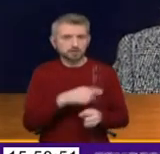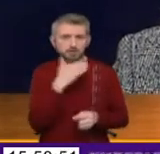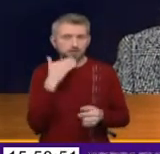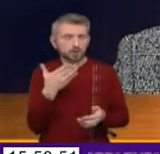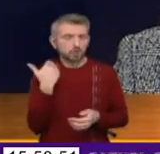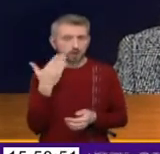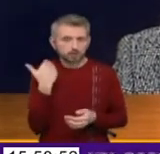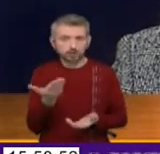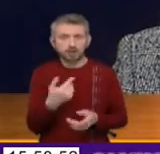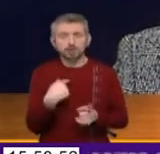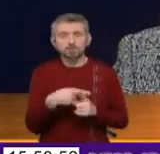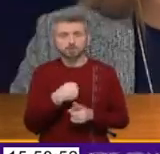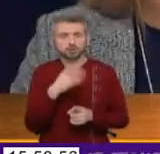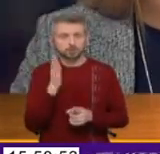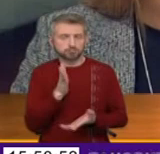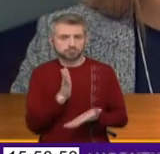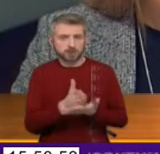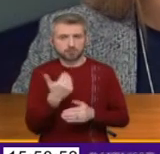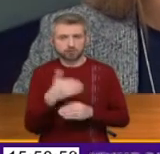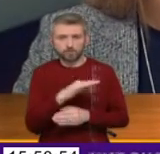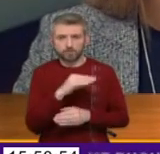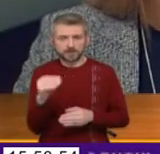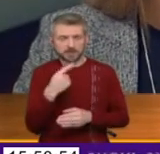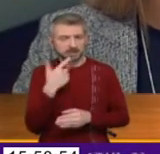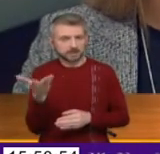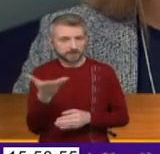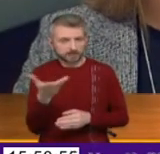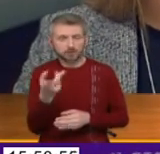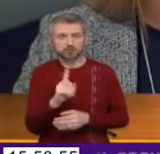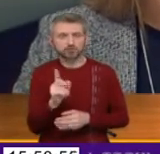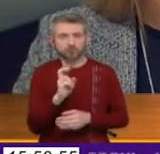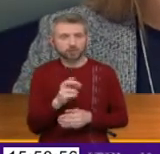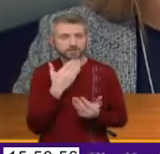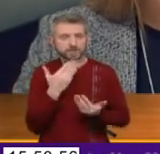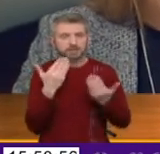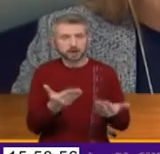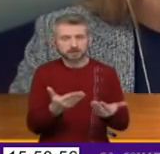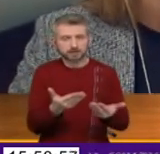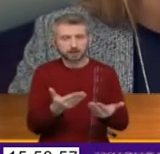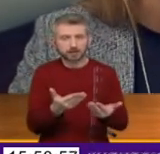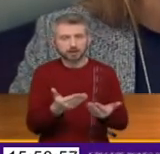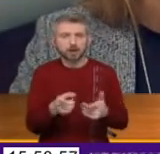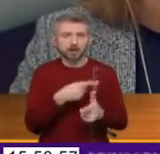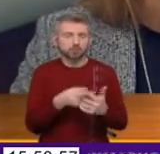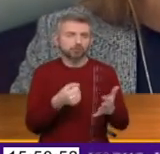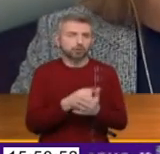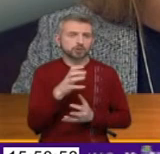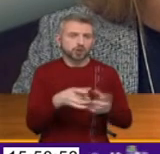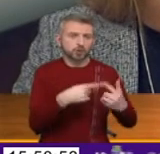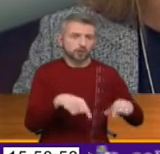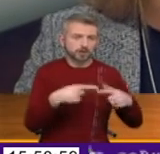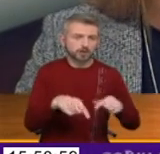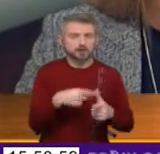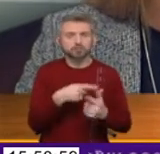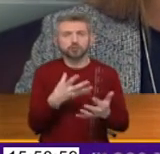набагато легше. Знову ж таки, ми будемо мати вже офіційні звіти для того, щоб звертатися вже або до міжнародних організацій, або